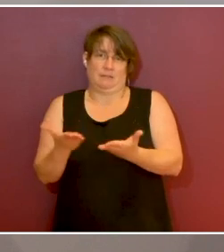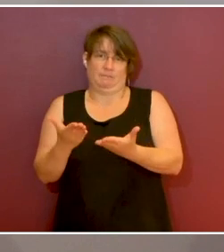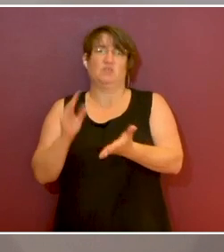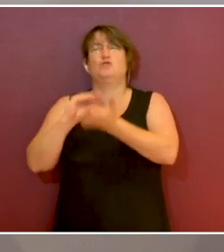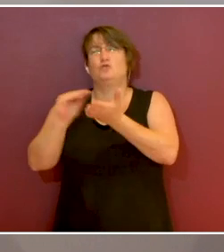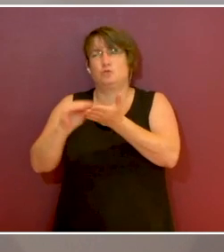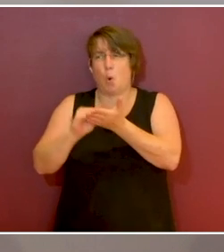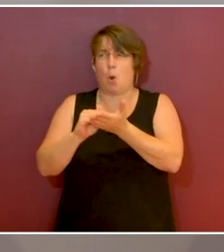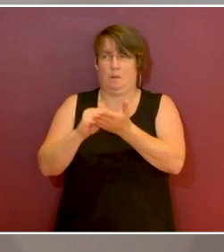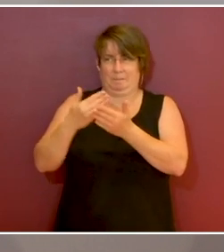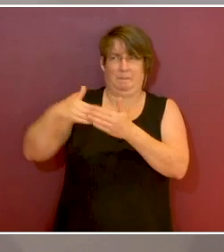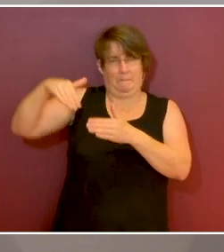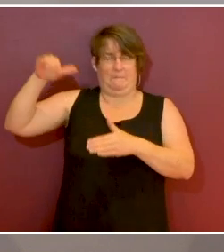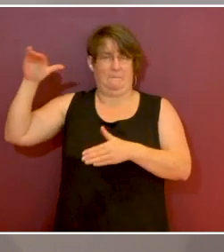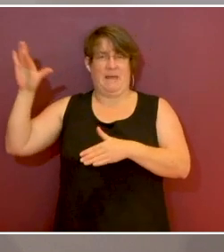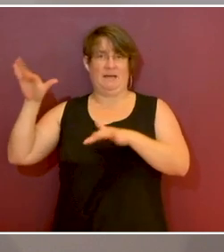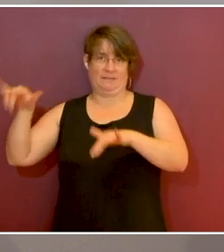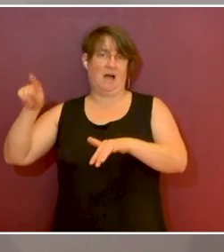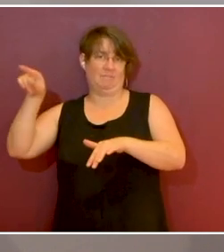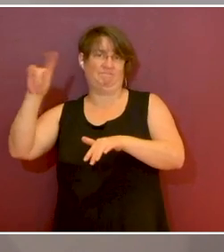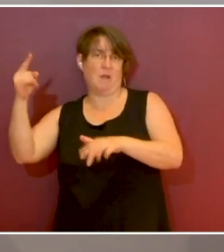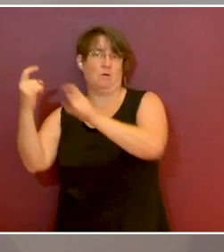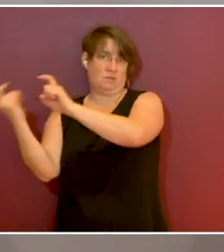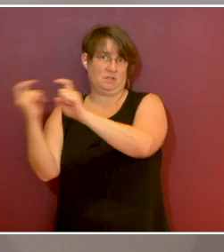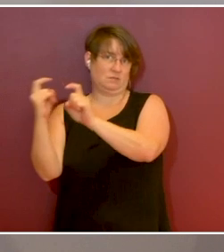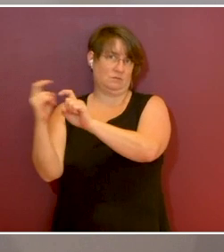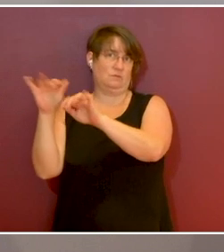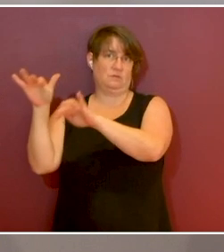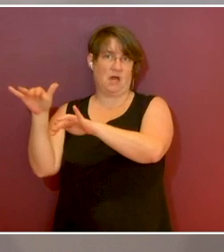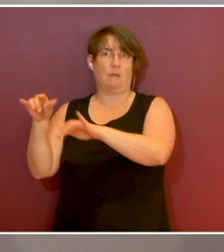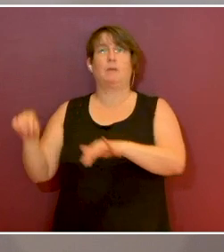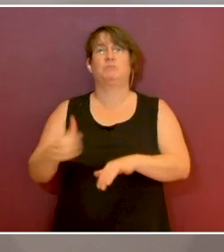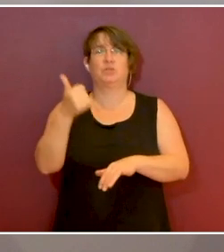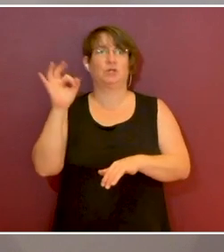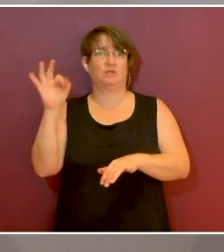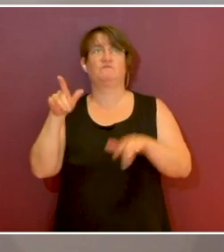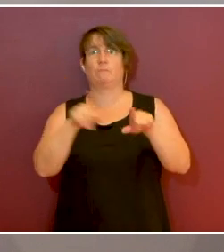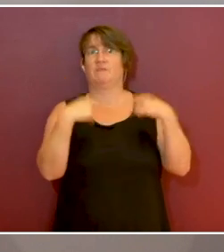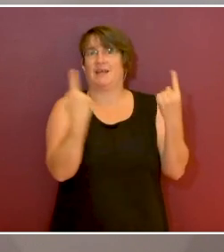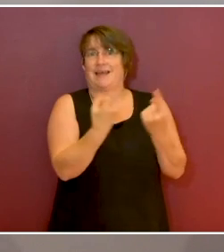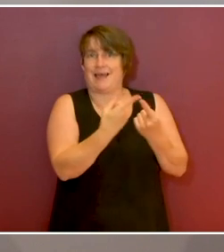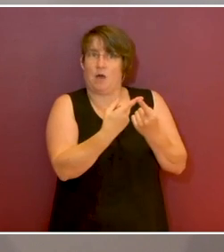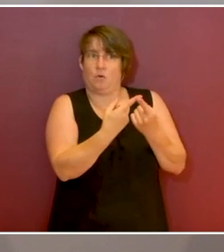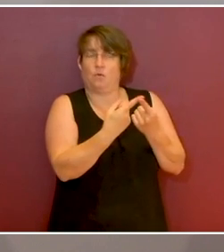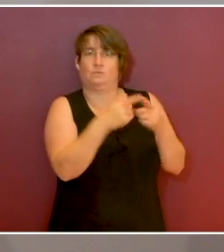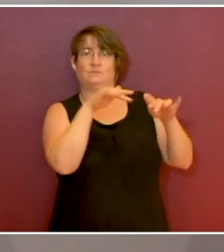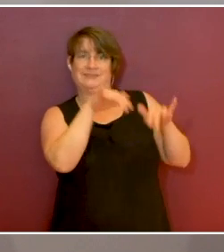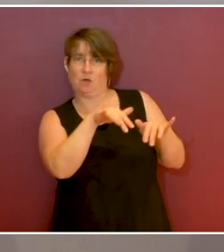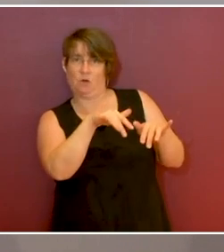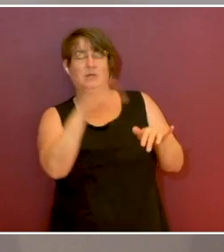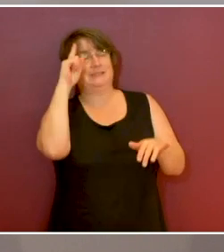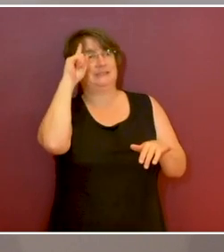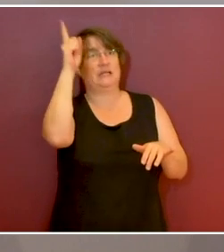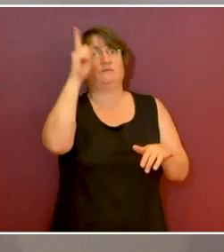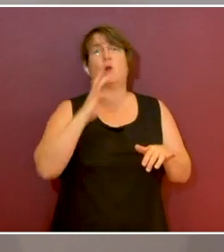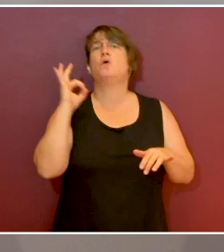das wird ja auch diskutiert. Aber genau für solche Räume könnte das sinnvoll sein und das Programm des Landes existiert